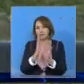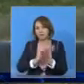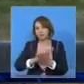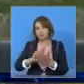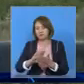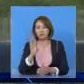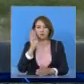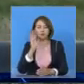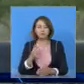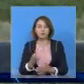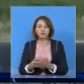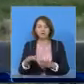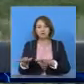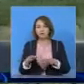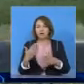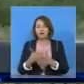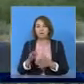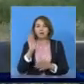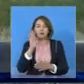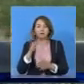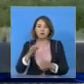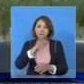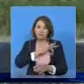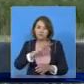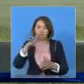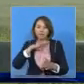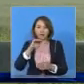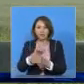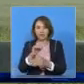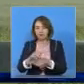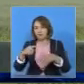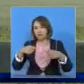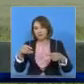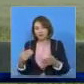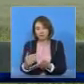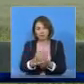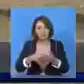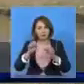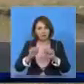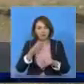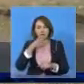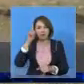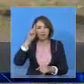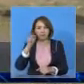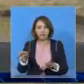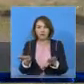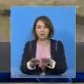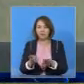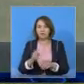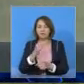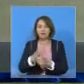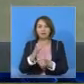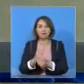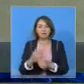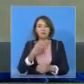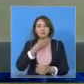Су тіршілік нәрі. Шаруалар суармалы әдісті қолданысқа енгізу арқылы бірнеше рет өнім жинауға болатынын жақсы біледі. Осы бағытта ісін жүргізіп